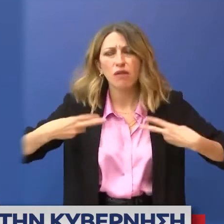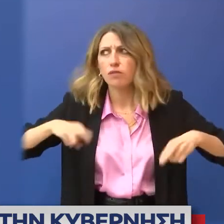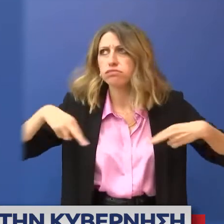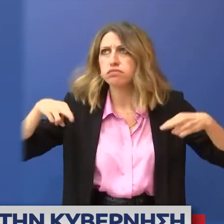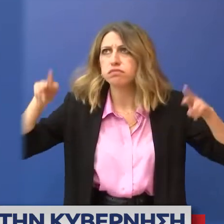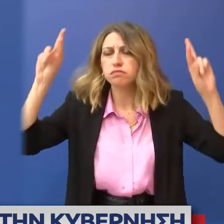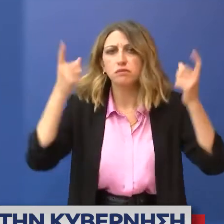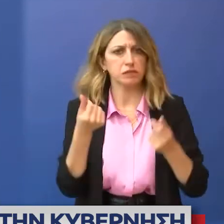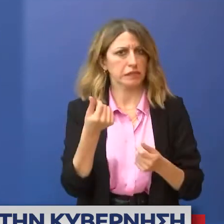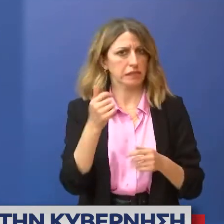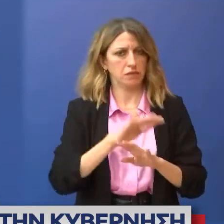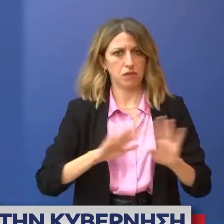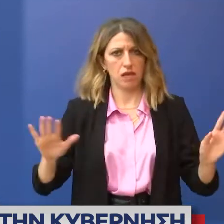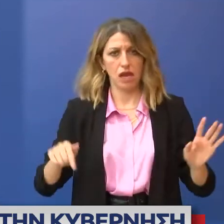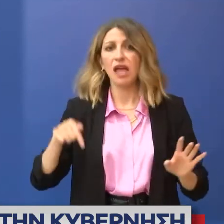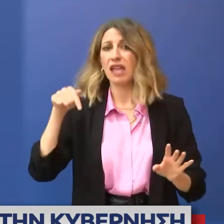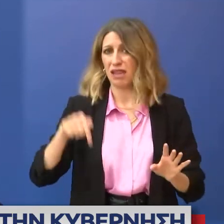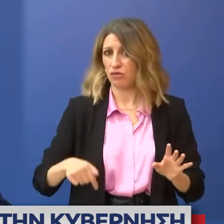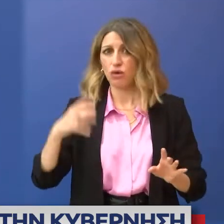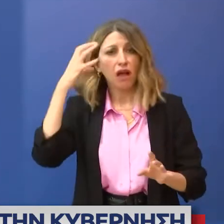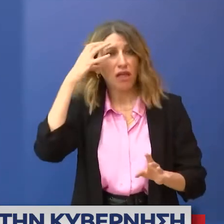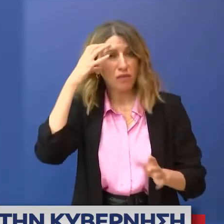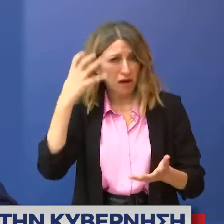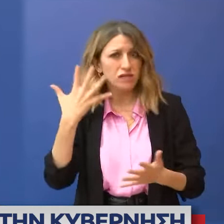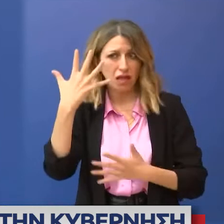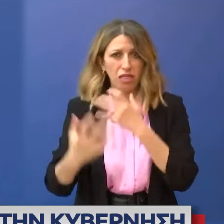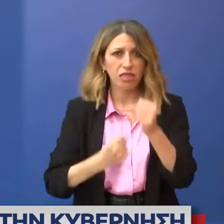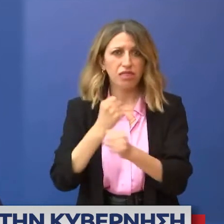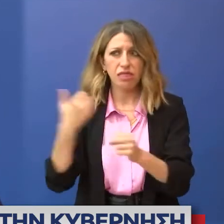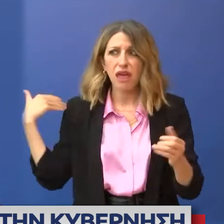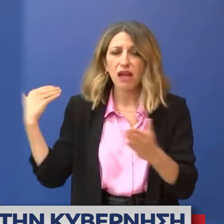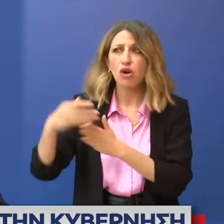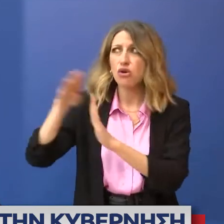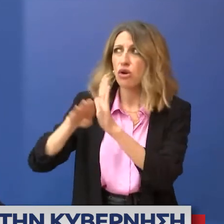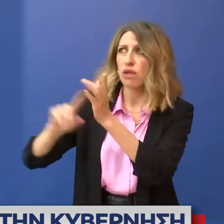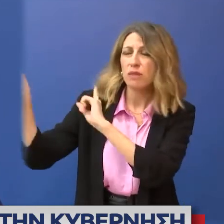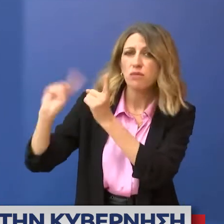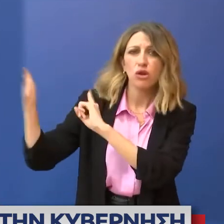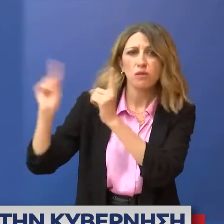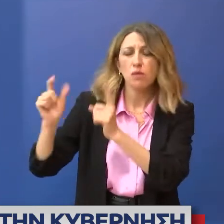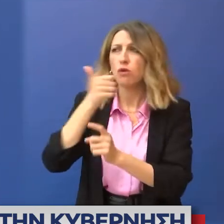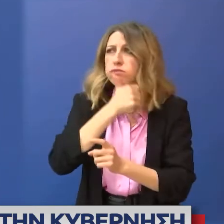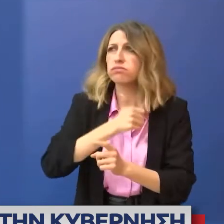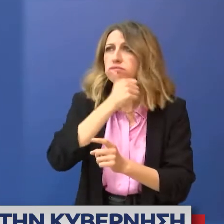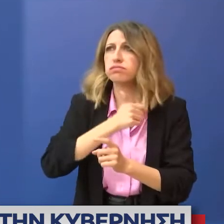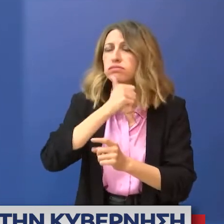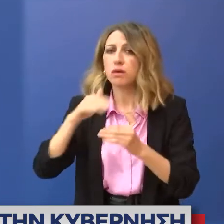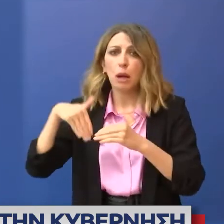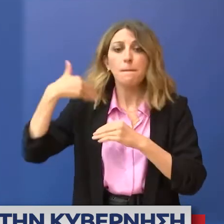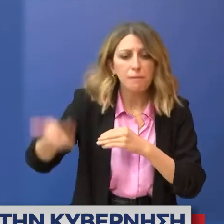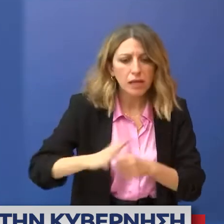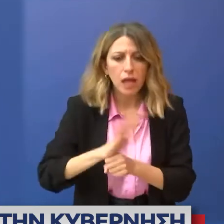η συνεννόηση είναι λέξη άγνωστη στην κυβέρνηση Μητσοτάκη. Ο κυβερνητικός εκπρόσωπος Γιάννης Οικονόμου ερωτηθείς χθες αν η κυβέρνηση προτίθεται